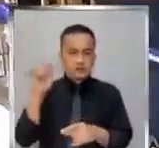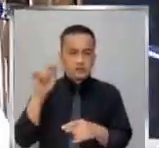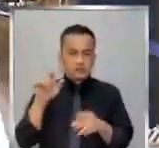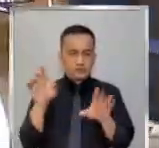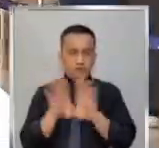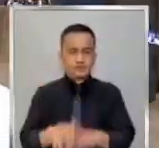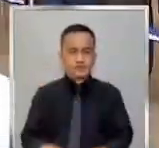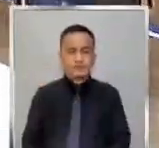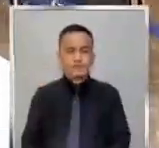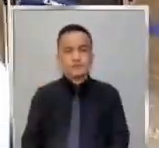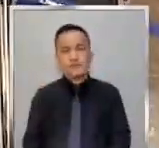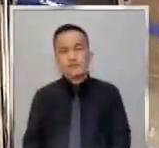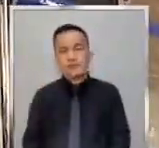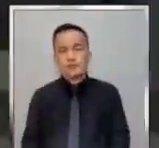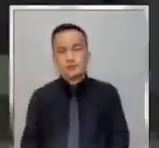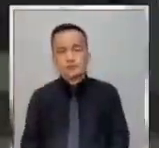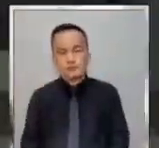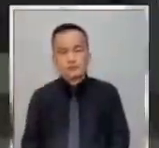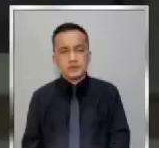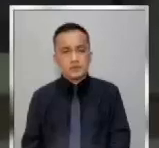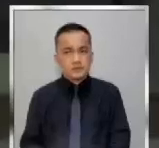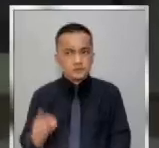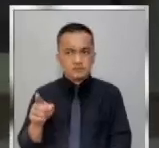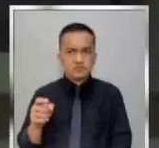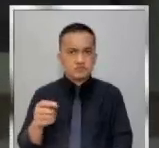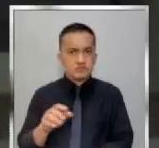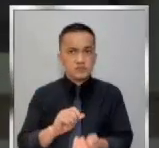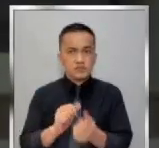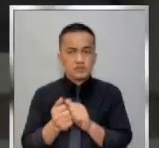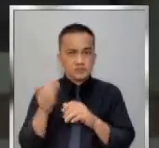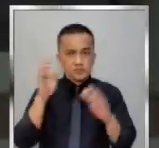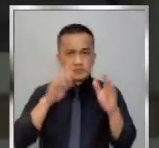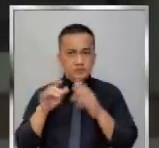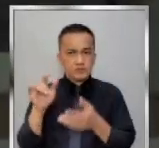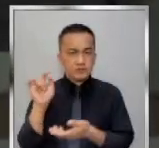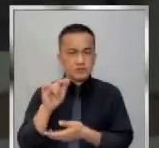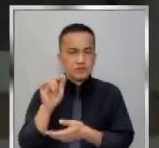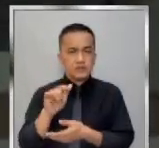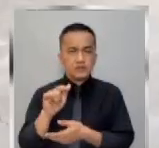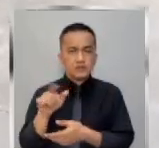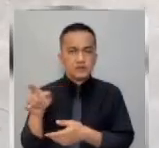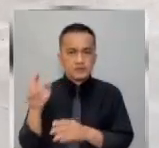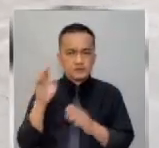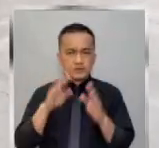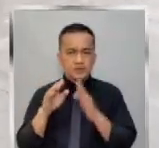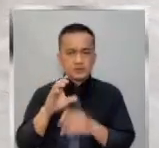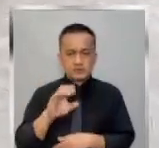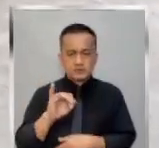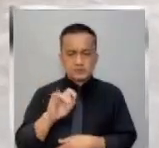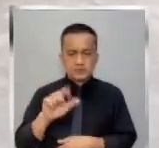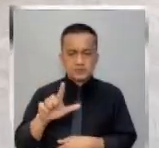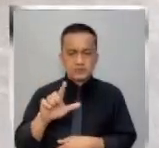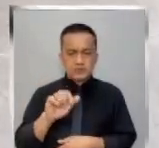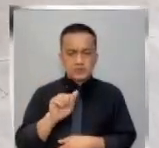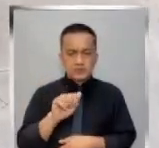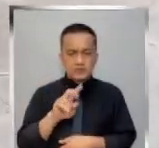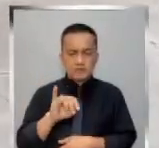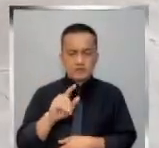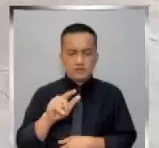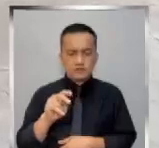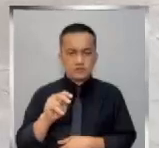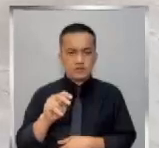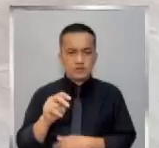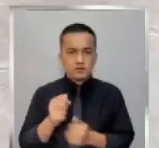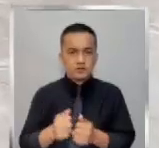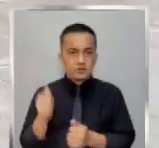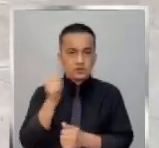hindi naman problema ng paliparan niya. Problema yan nung Civil Aviation Authority of the Philippines